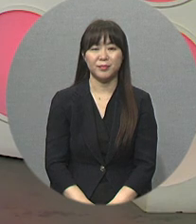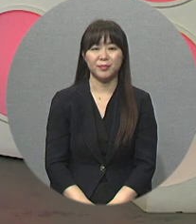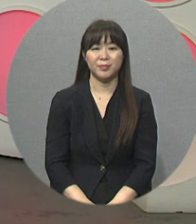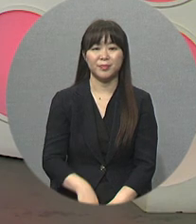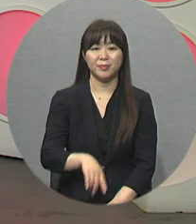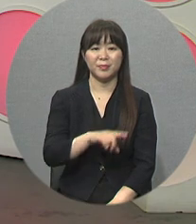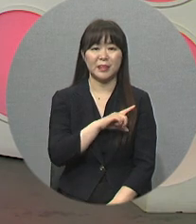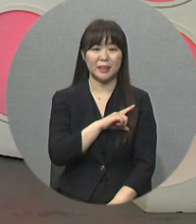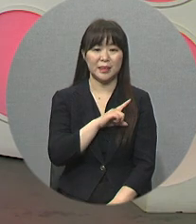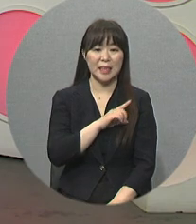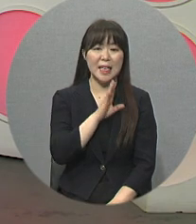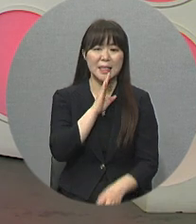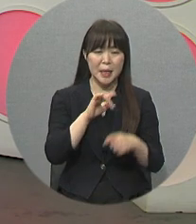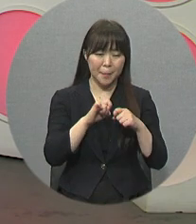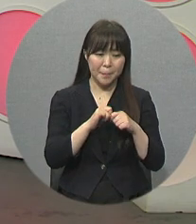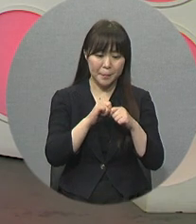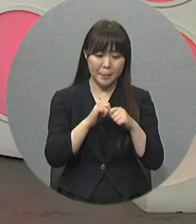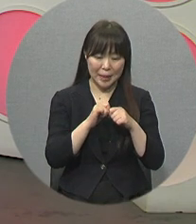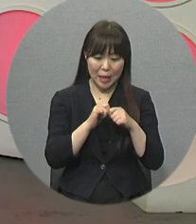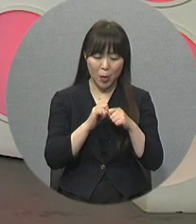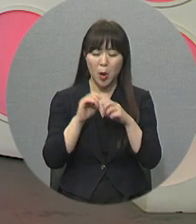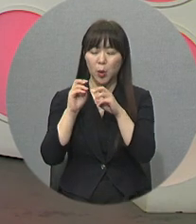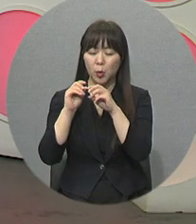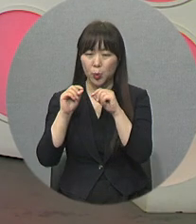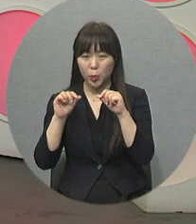제목 참깨와 모래.